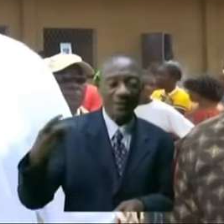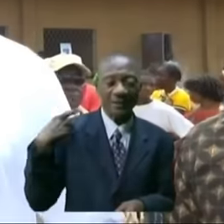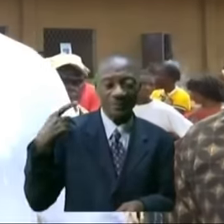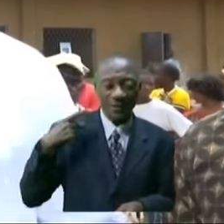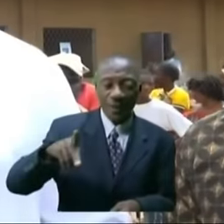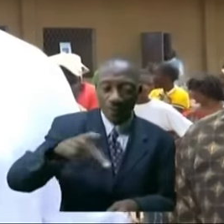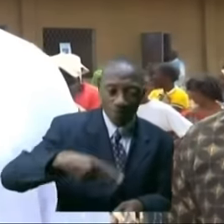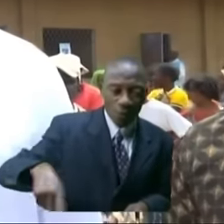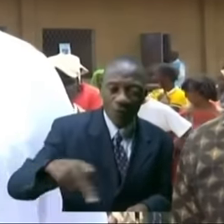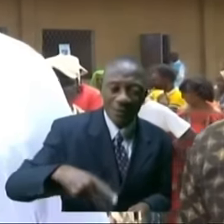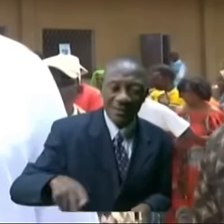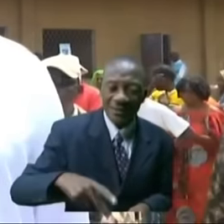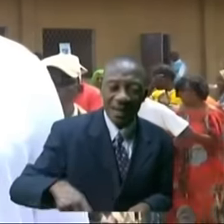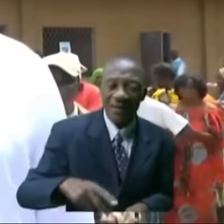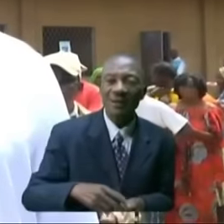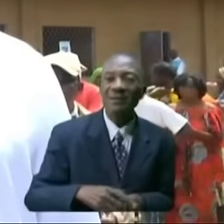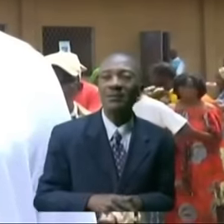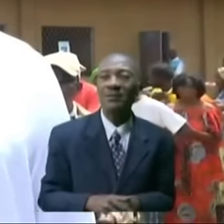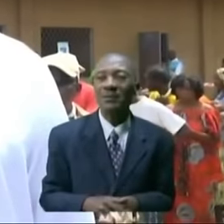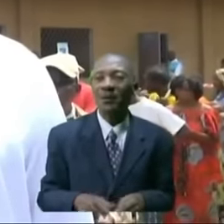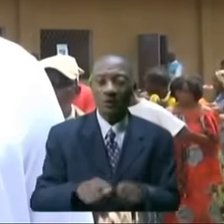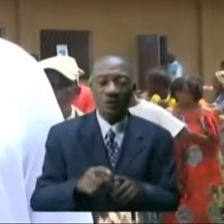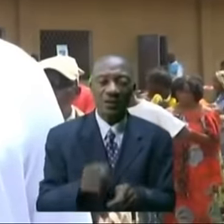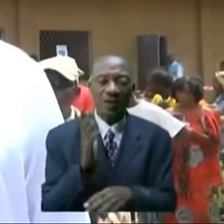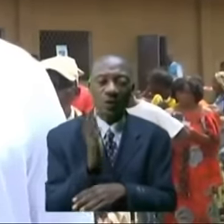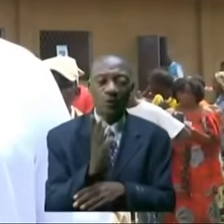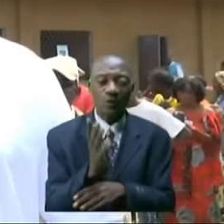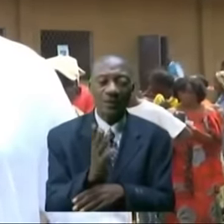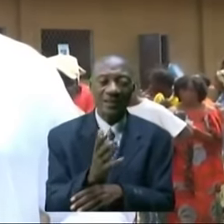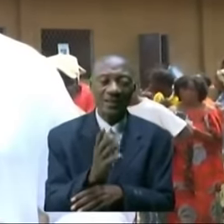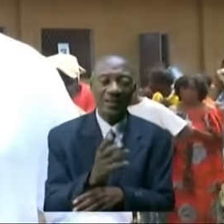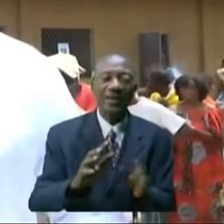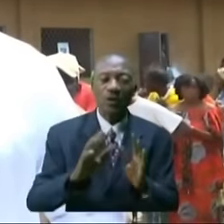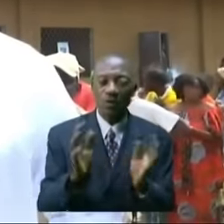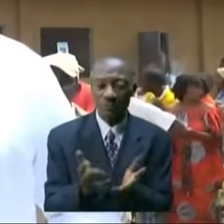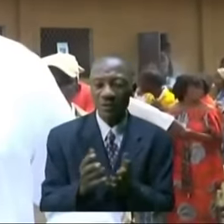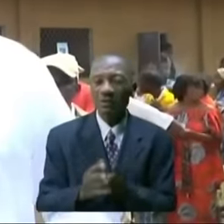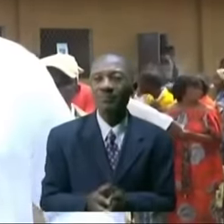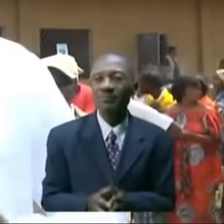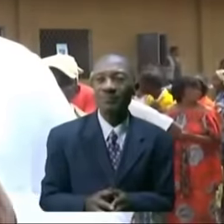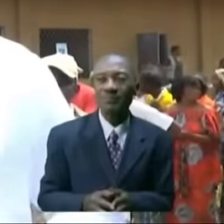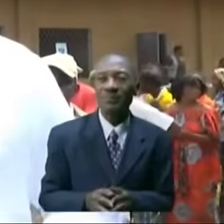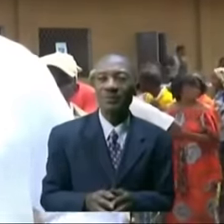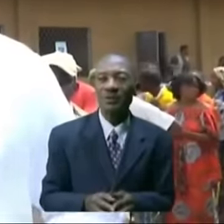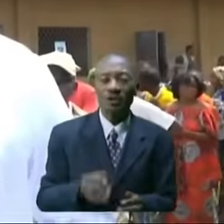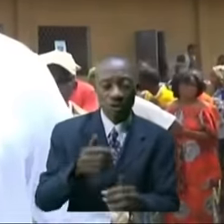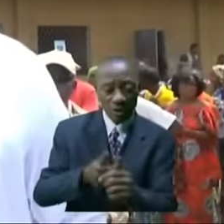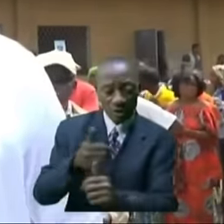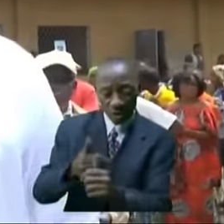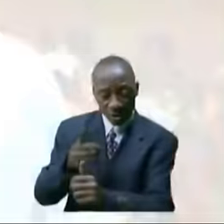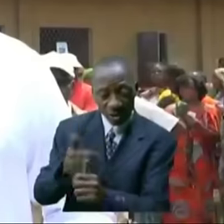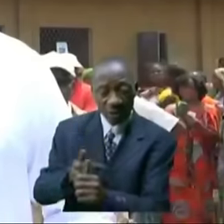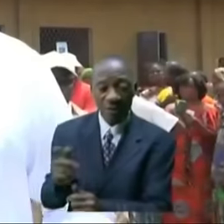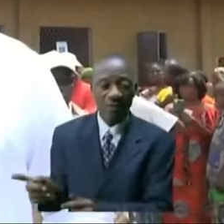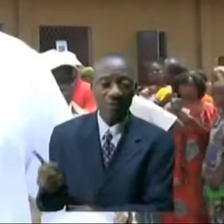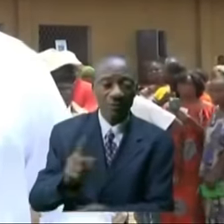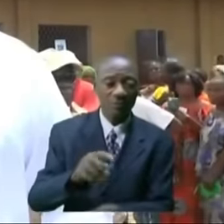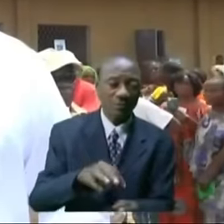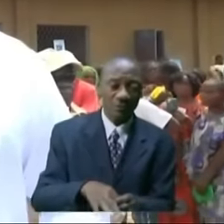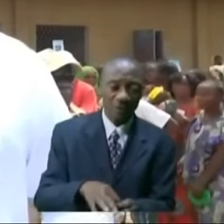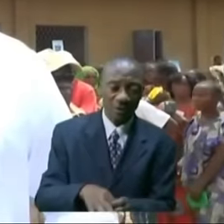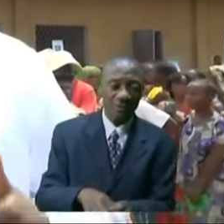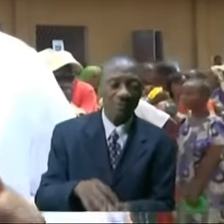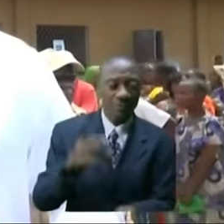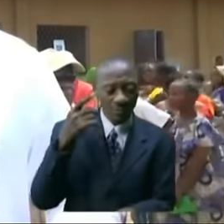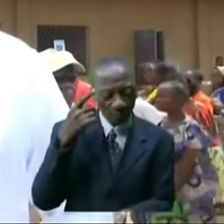va de soi. Mais en tout cas, il est important à tous et à chacun de faire en sorte que nous puissions préserver les acquis pour lesquels nous nous sommes